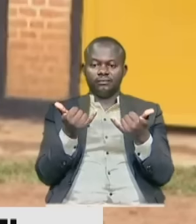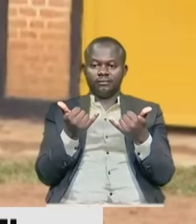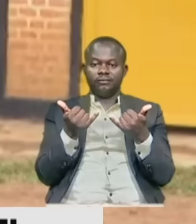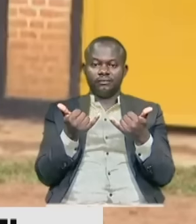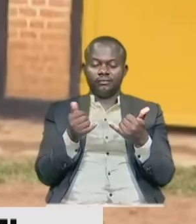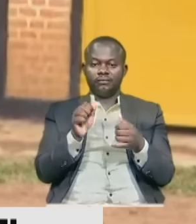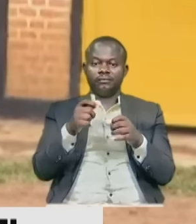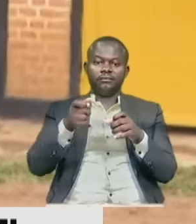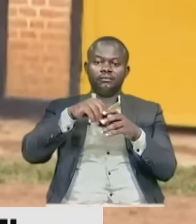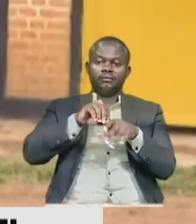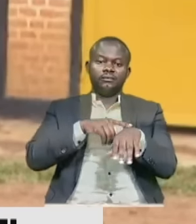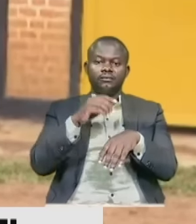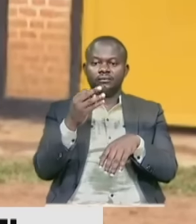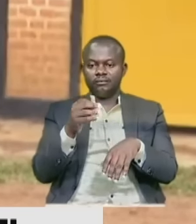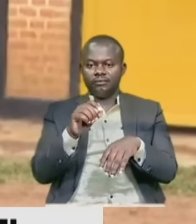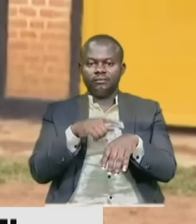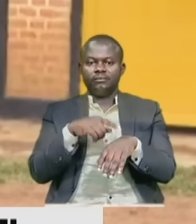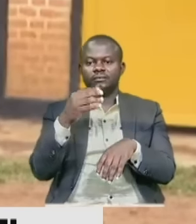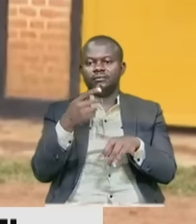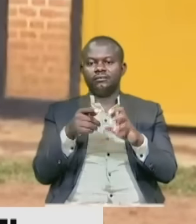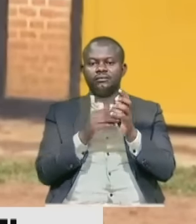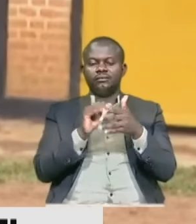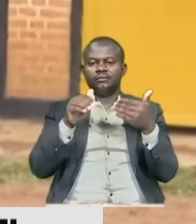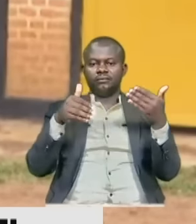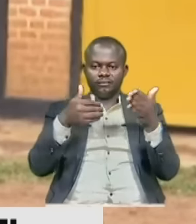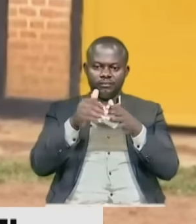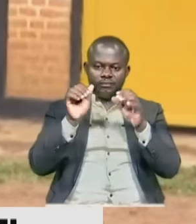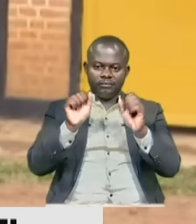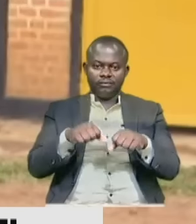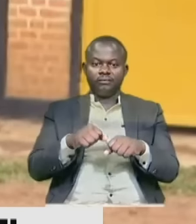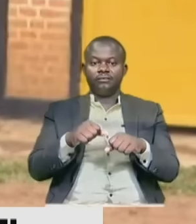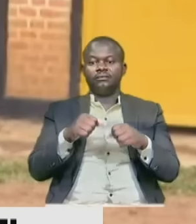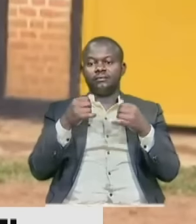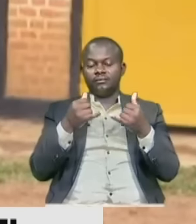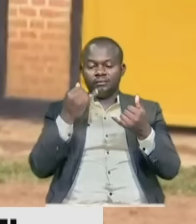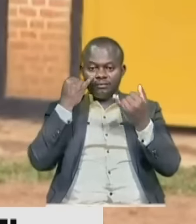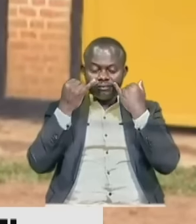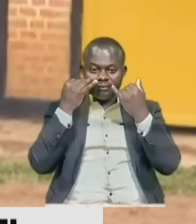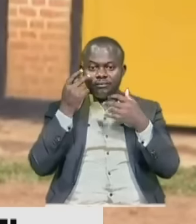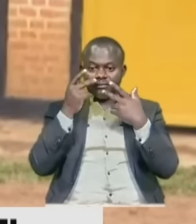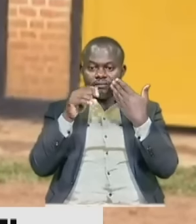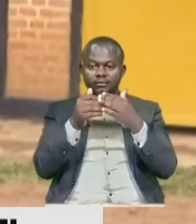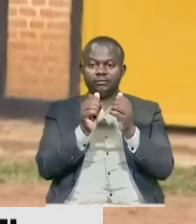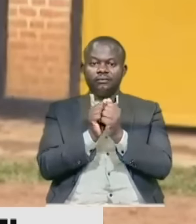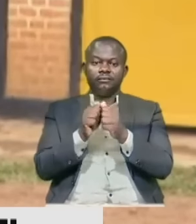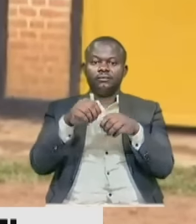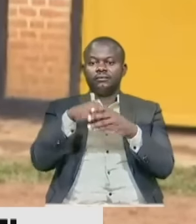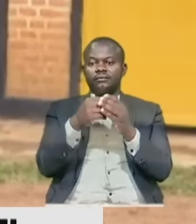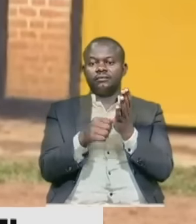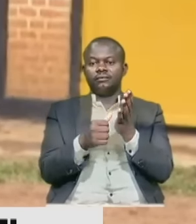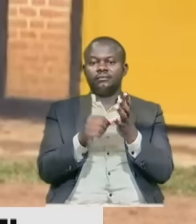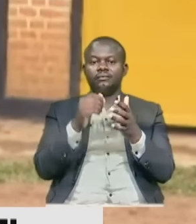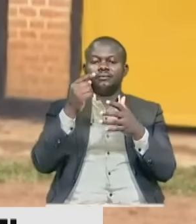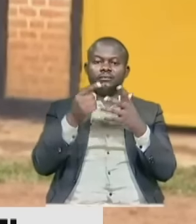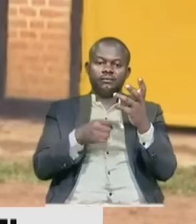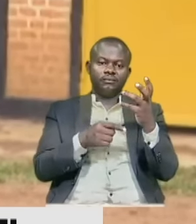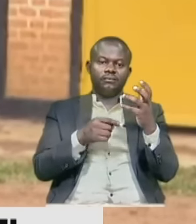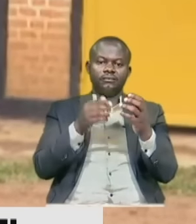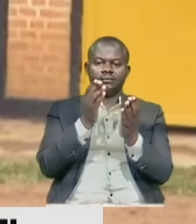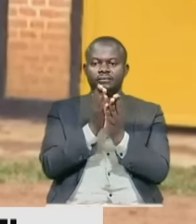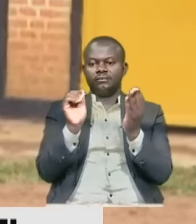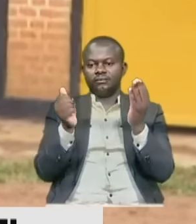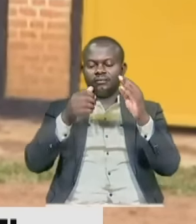ushobora kwikuba inshuro eshatu, inshuro enye kandi byose bigakunda. Uko twabibonye mu mihingire haracyarimo akabazo, imyumbati iracucitse kandi